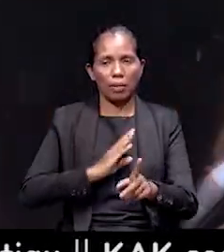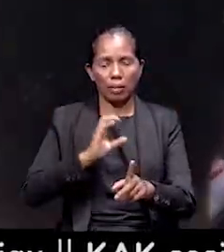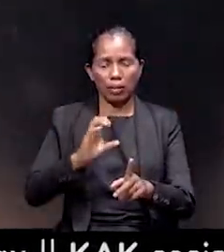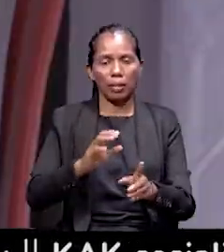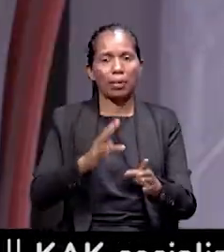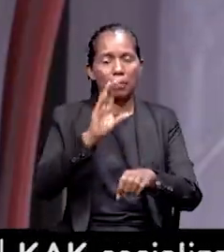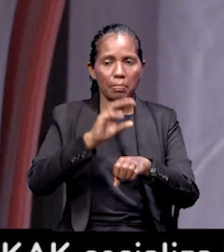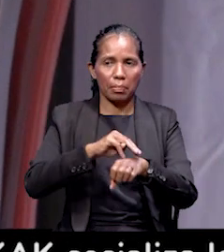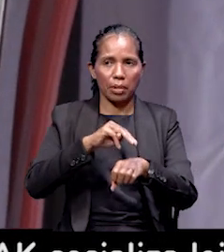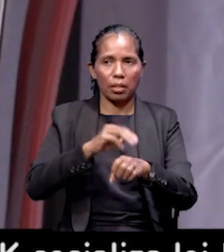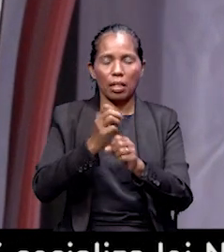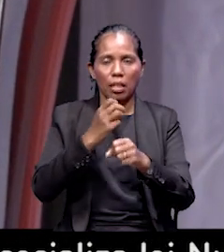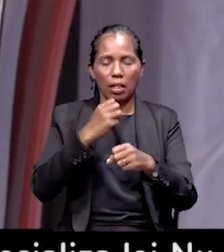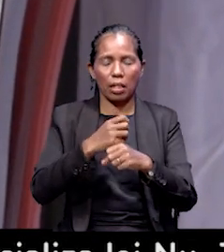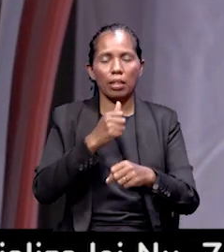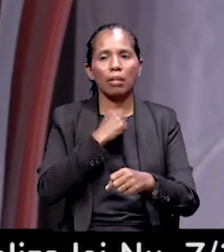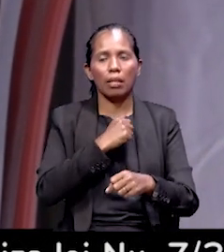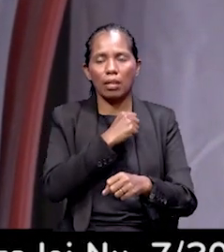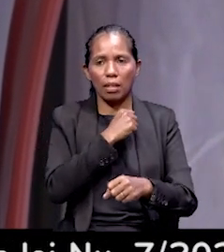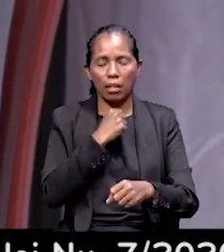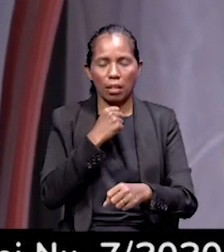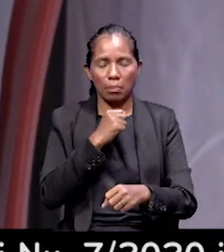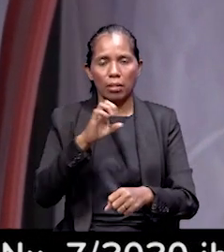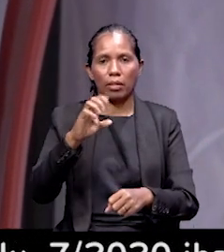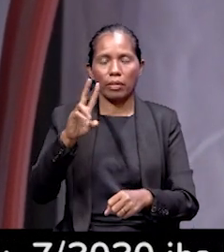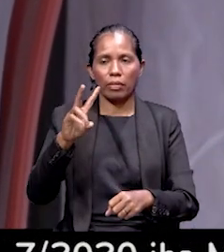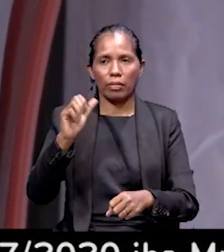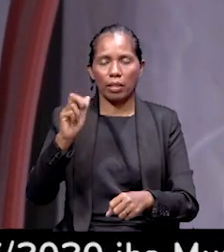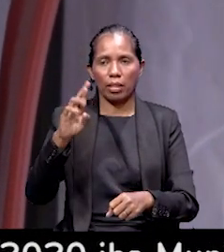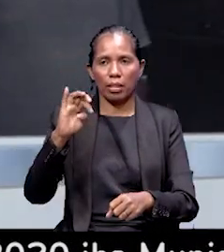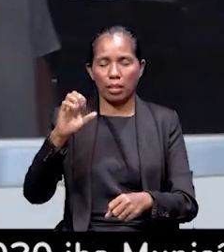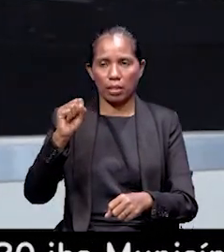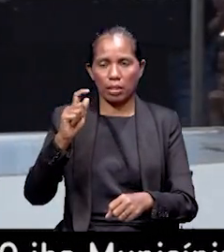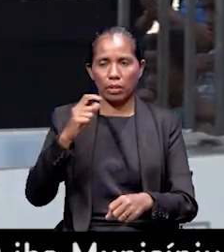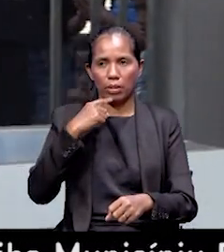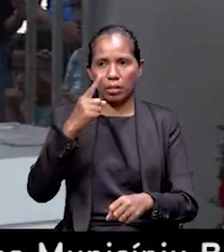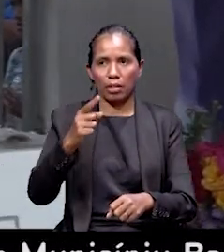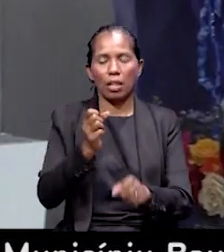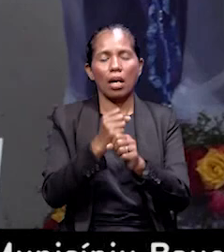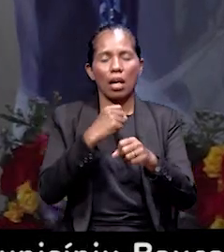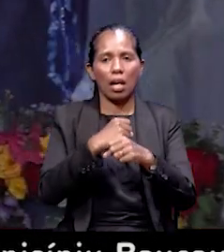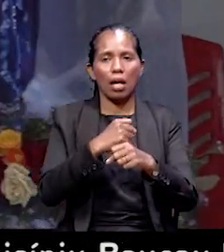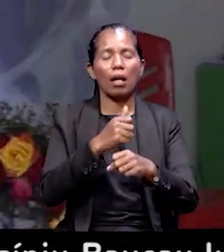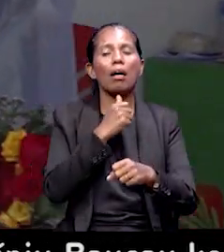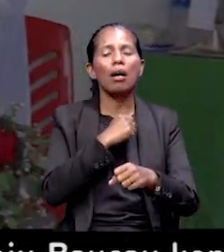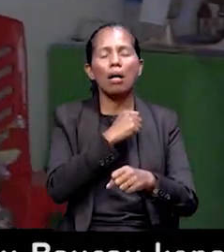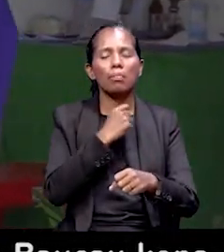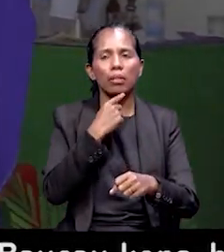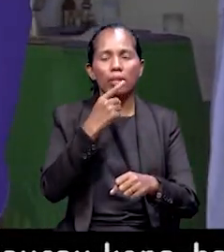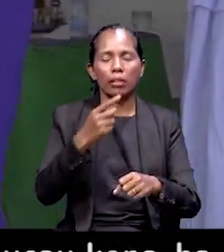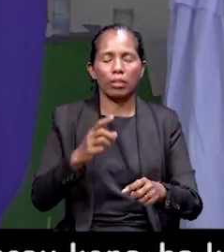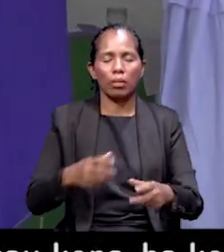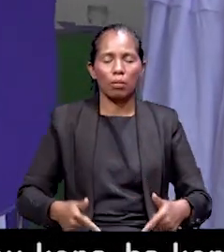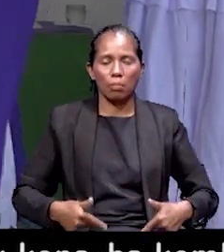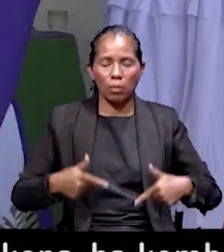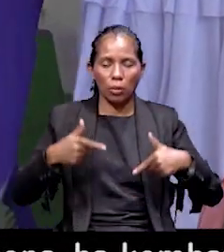ne presidiu si Padre Evaristo Fernandes da Costa Suarez. Iha ne homilia amu celebrante ne hateten vida makdong